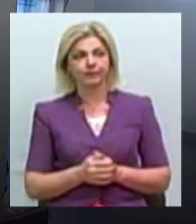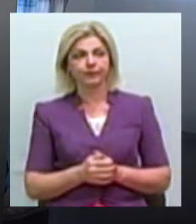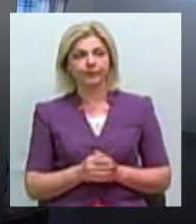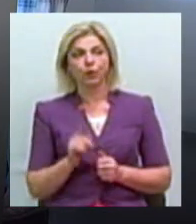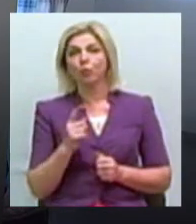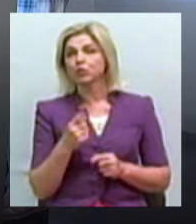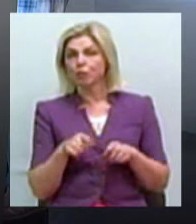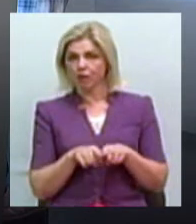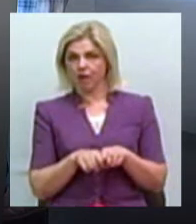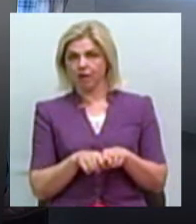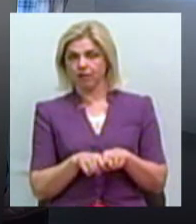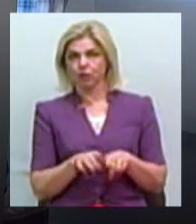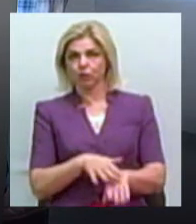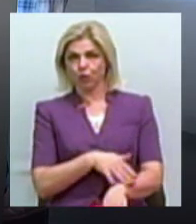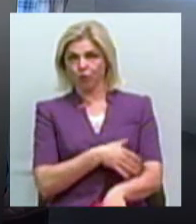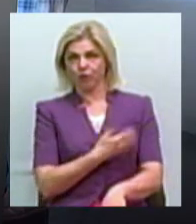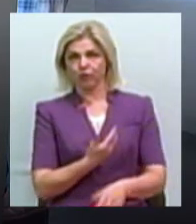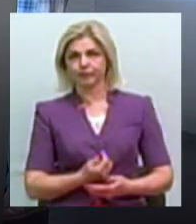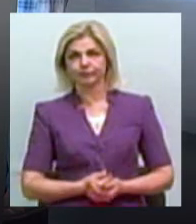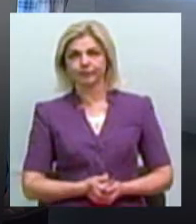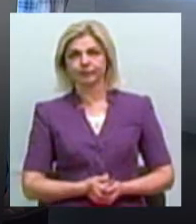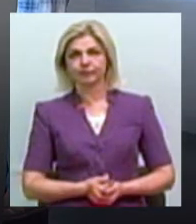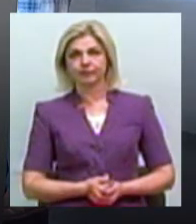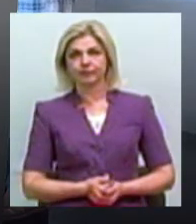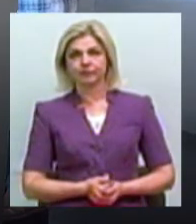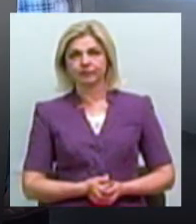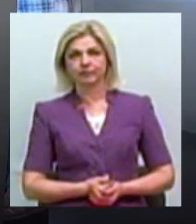Чому так довго?